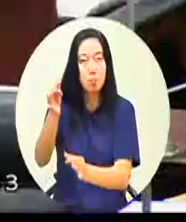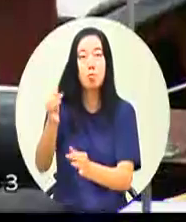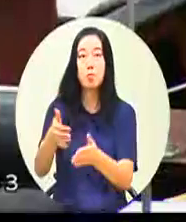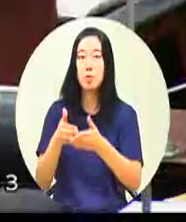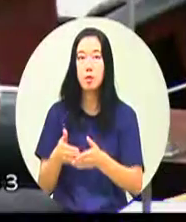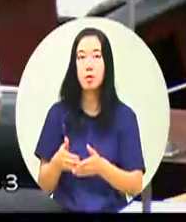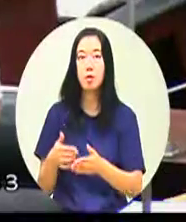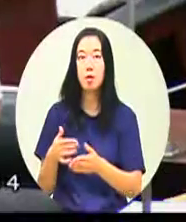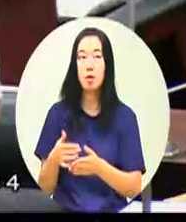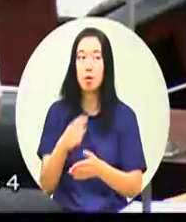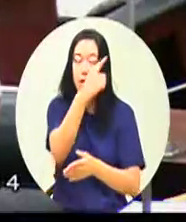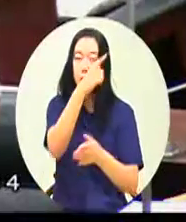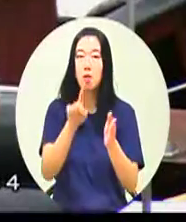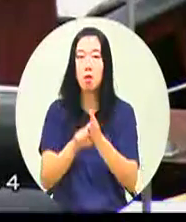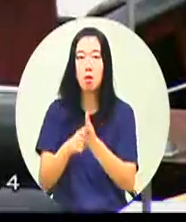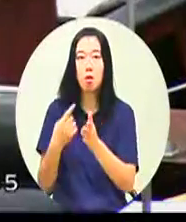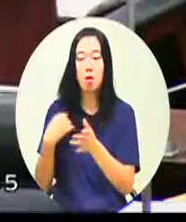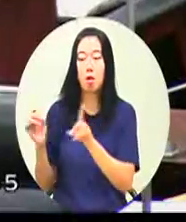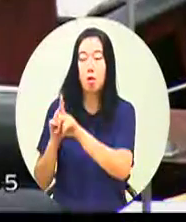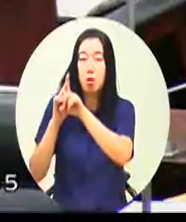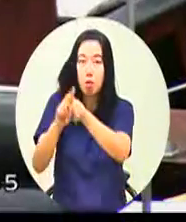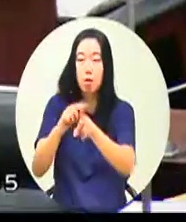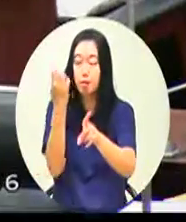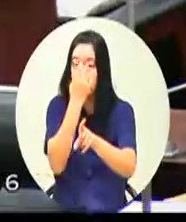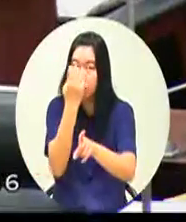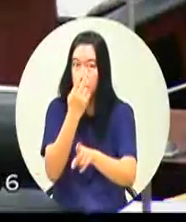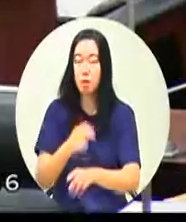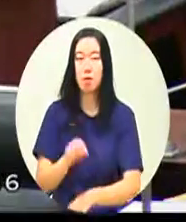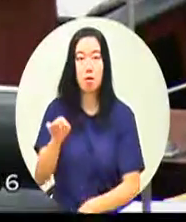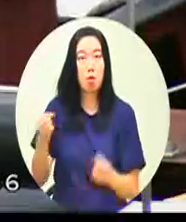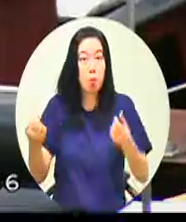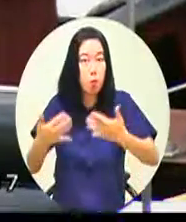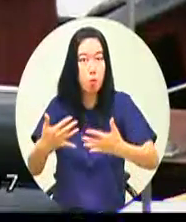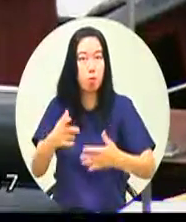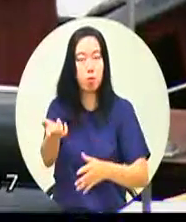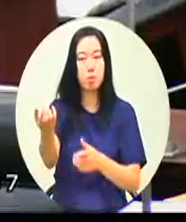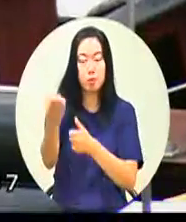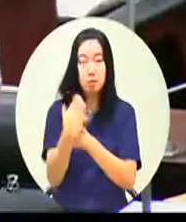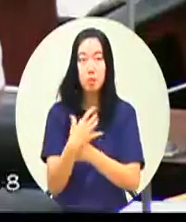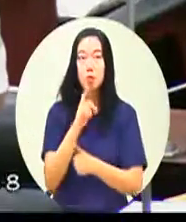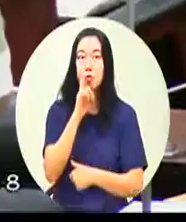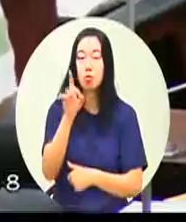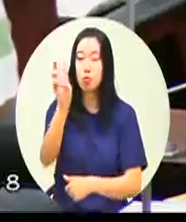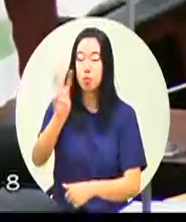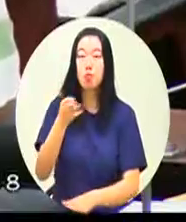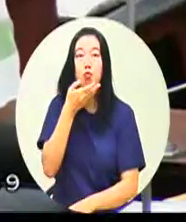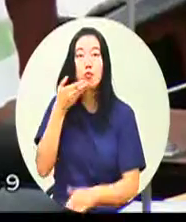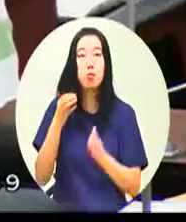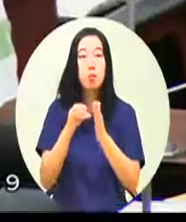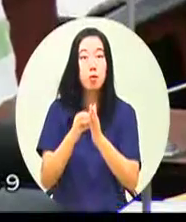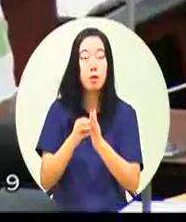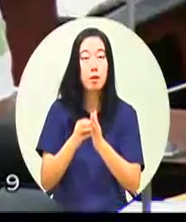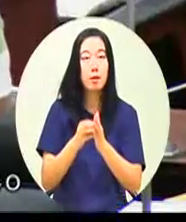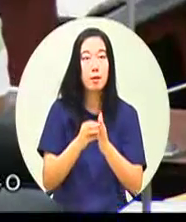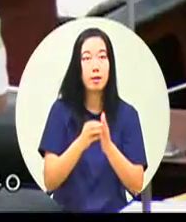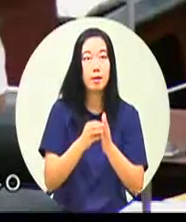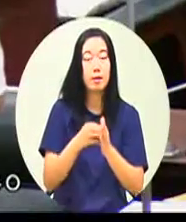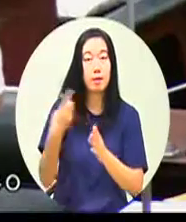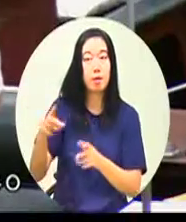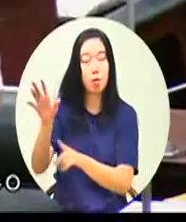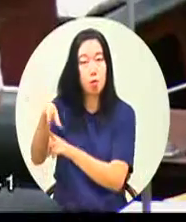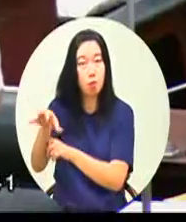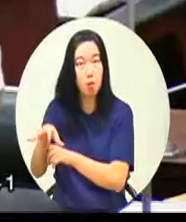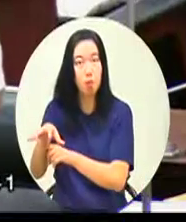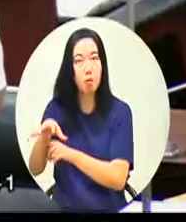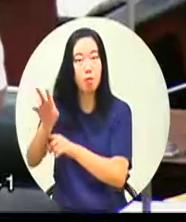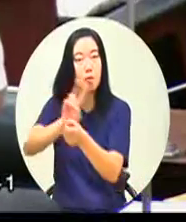尼去勘查吼，这个这吼、個、这个问题啦，你讲是迄个水利局嘛，嘛迄、那个迄、那个农林水利